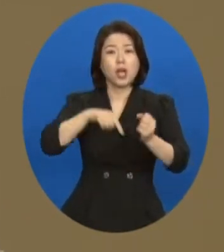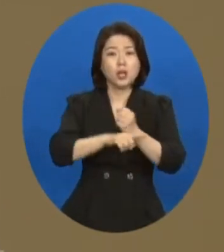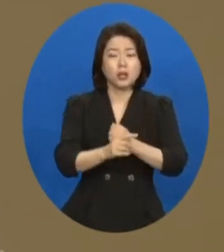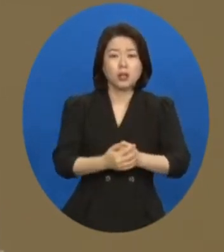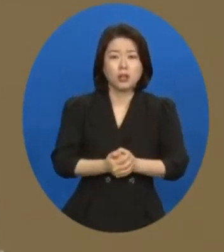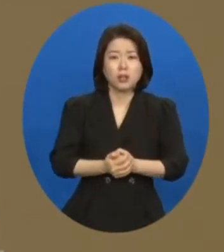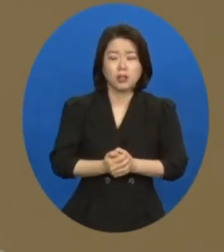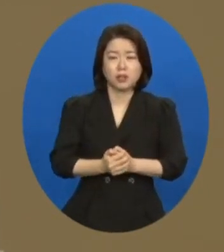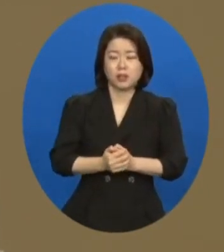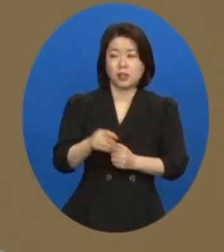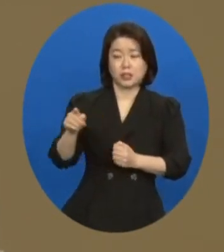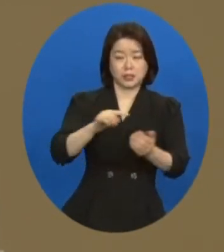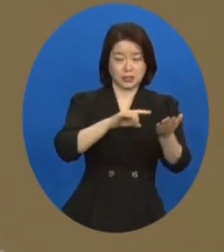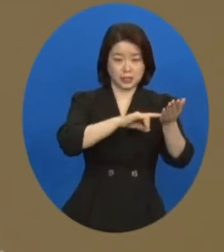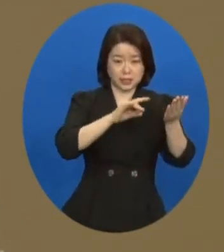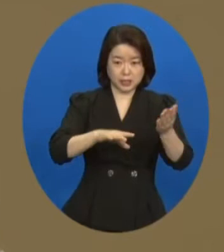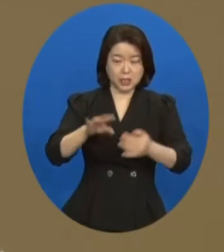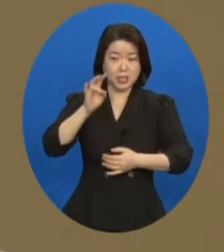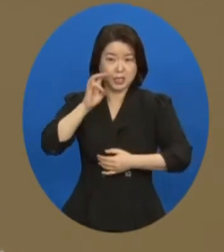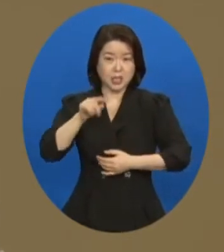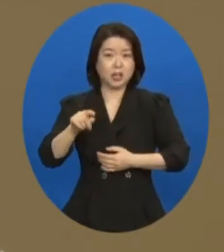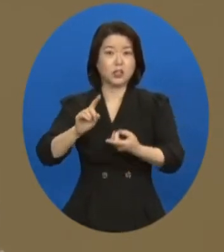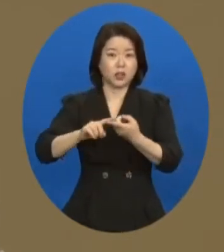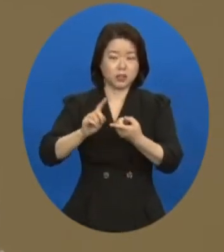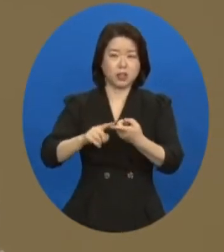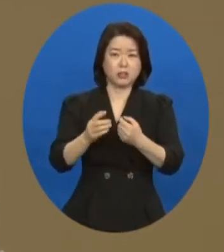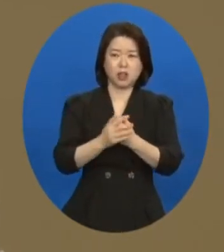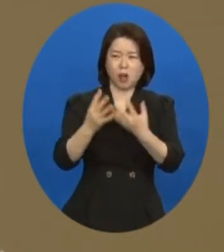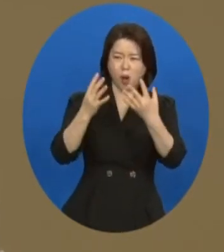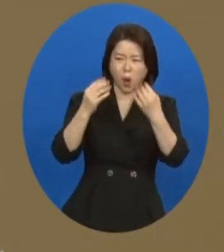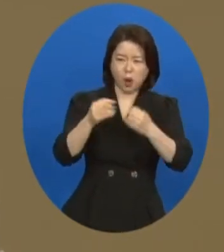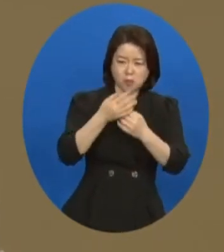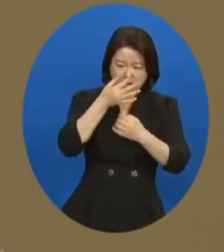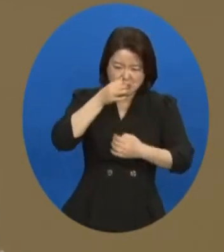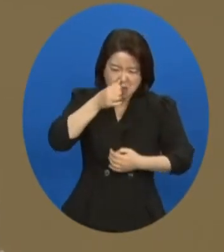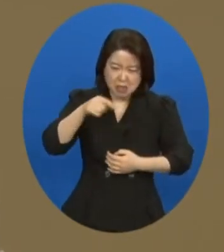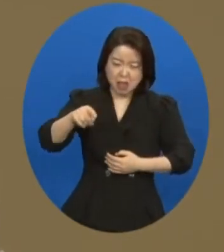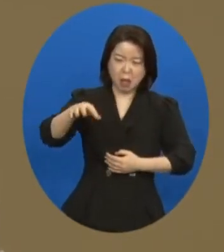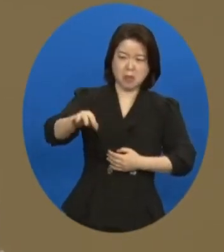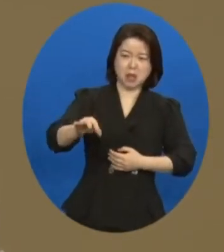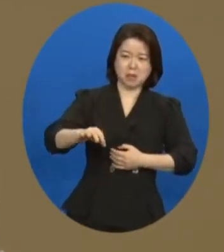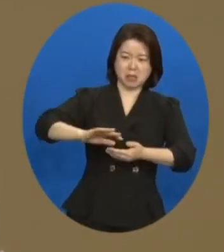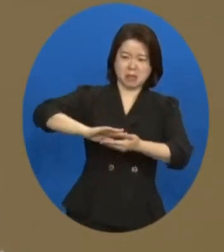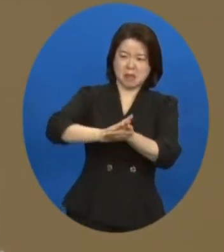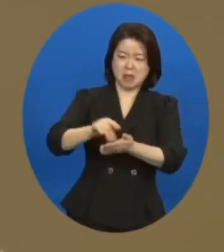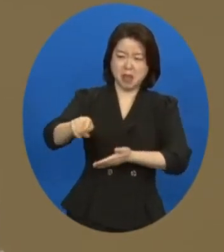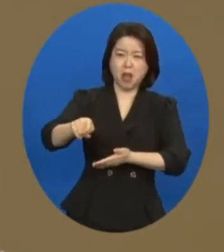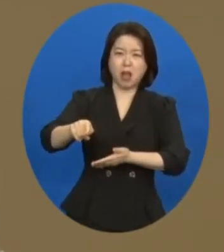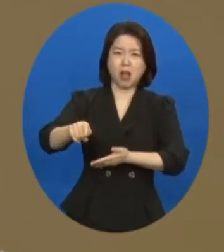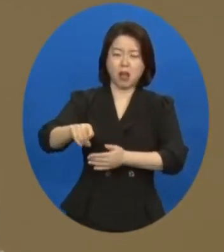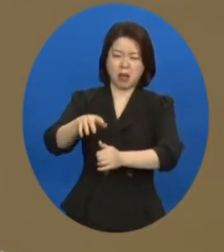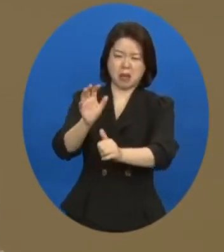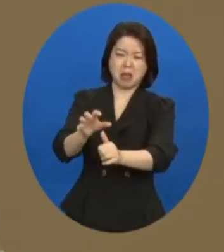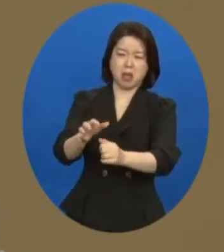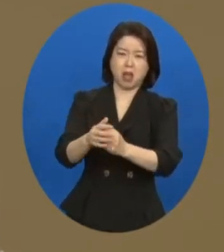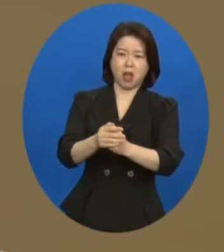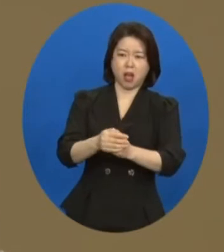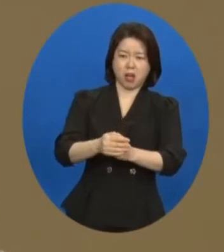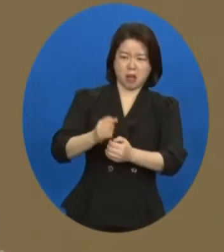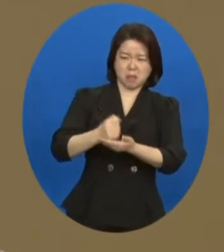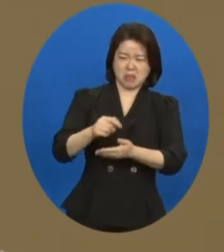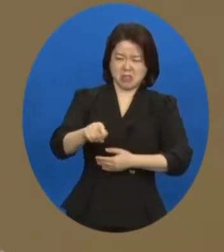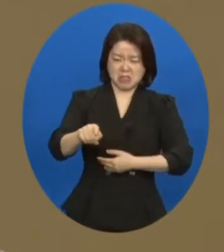세례 와 창녀들을 얼마나 무시하고 미를 씨하고 짓밟고 헐뜯고